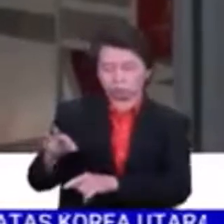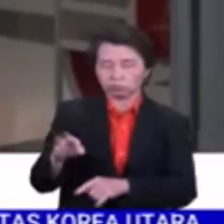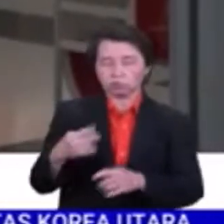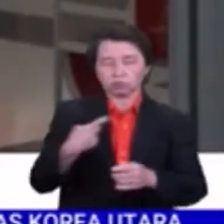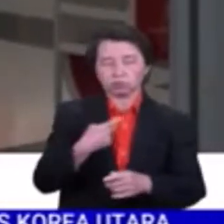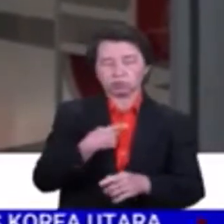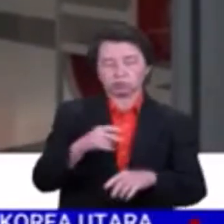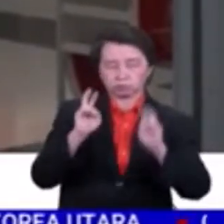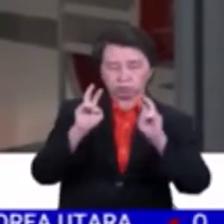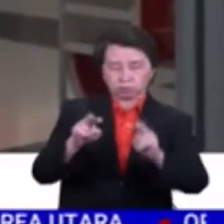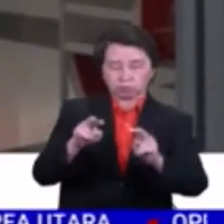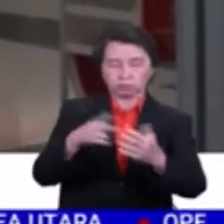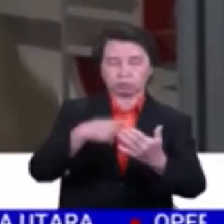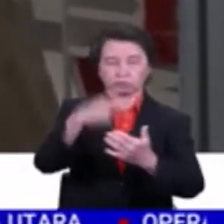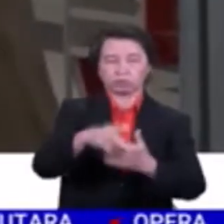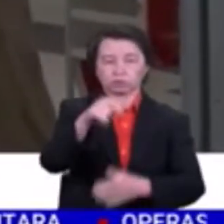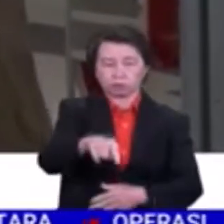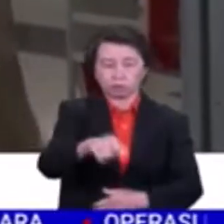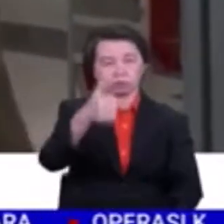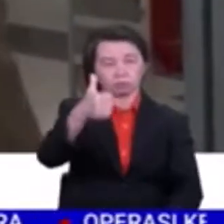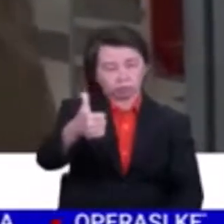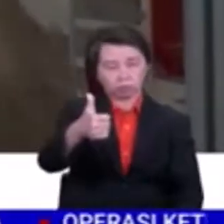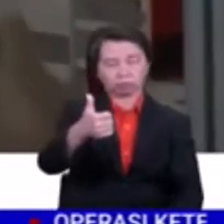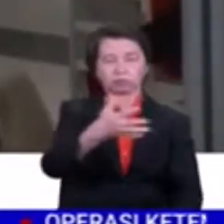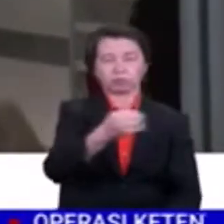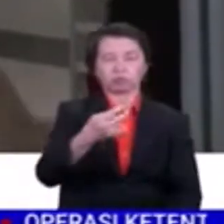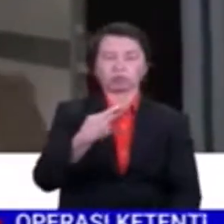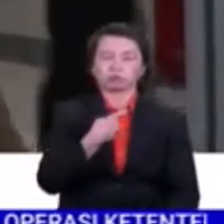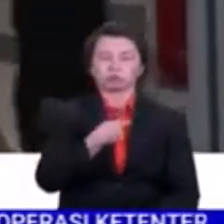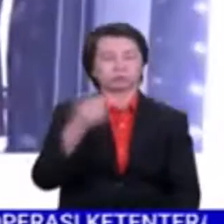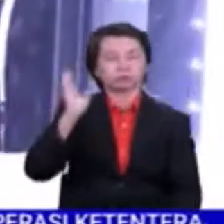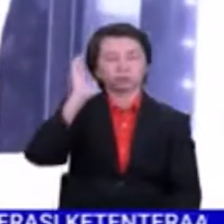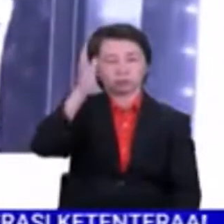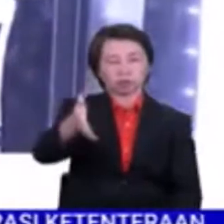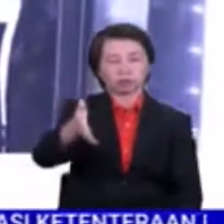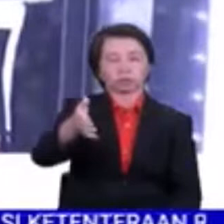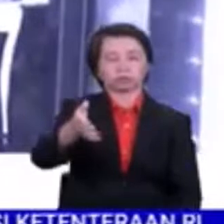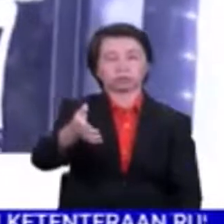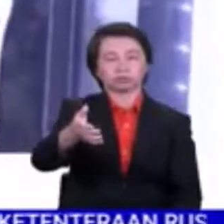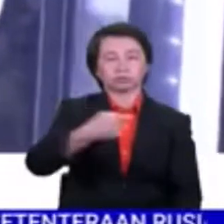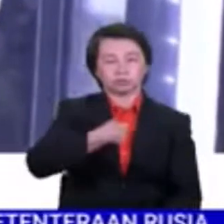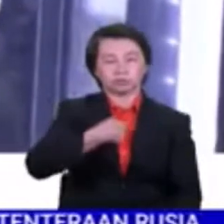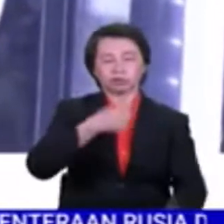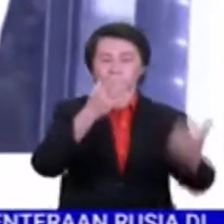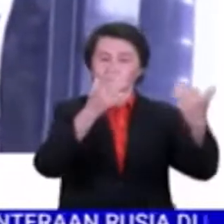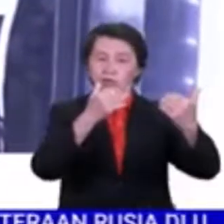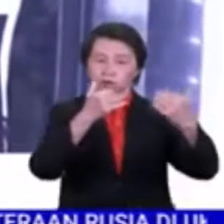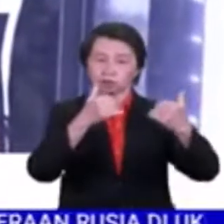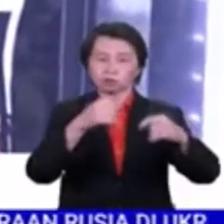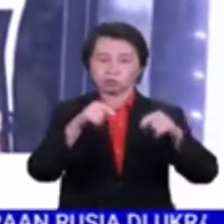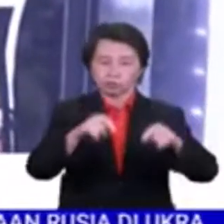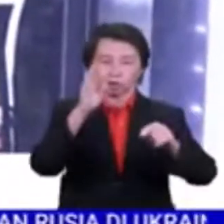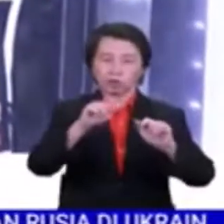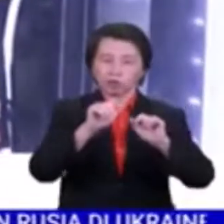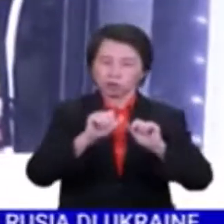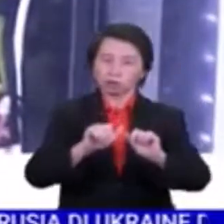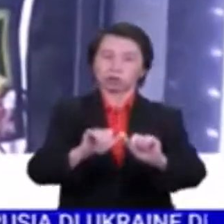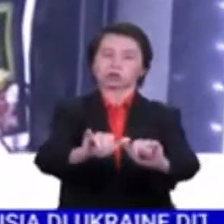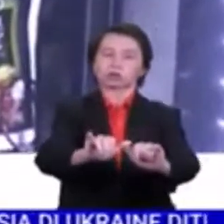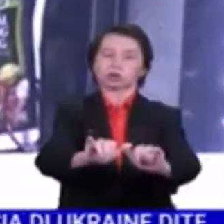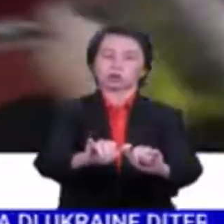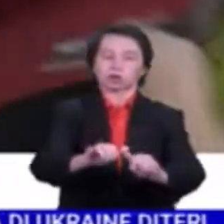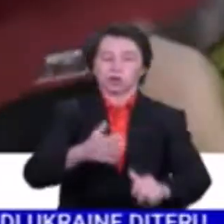kita nampak program ni memang bagus dan kita akan saya berharap benda ni akan dikekalkan.